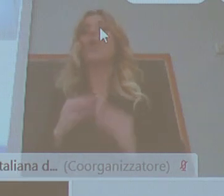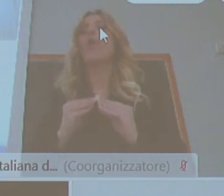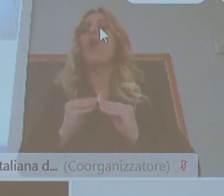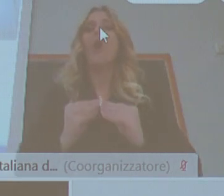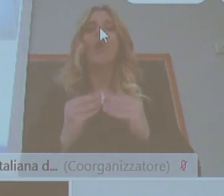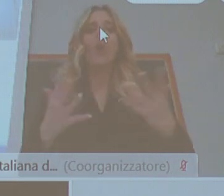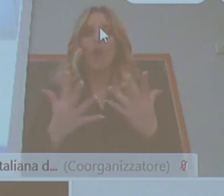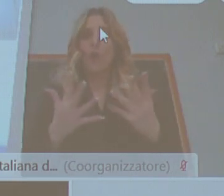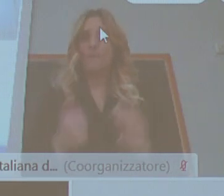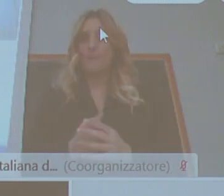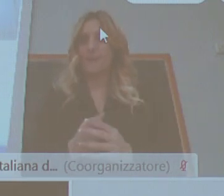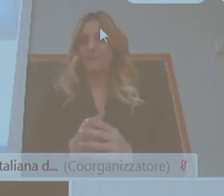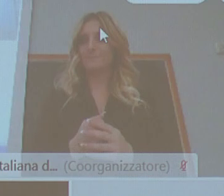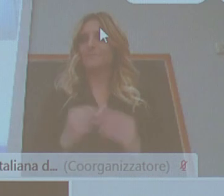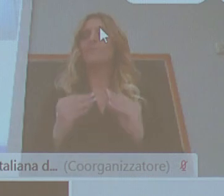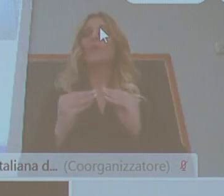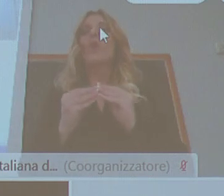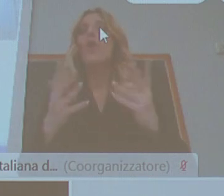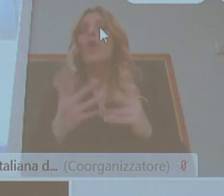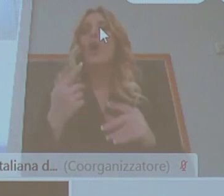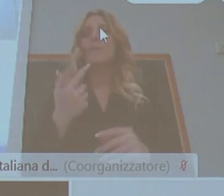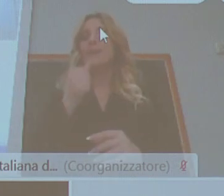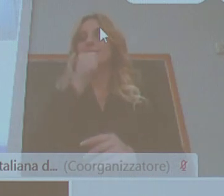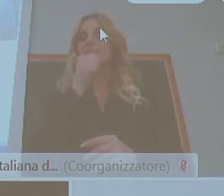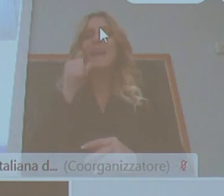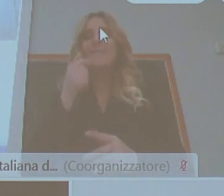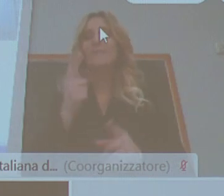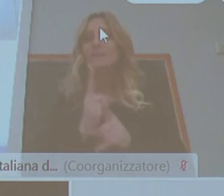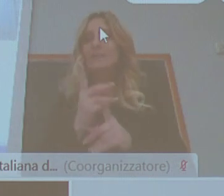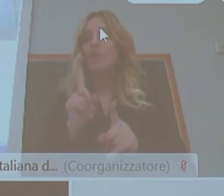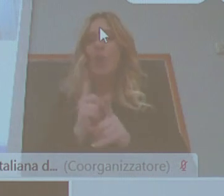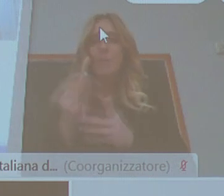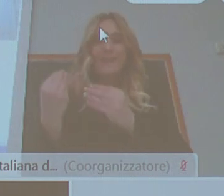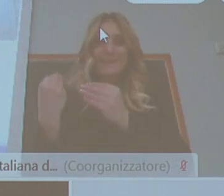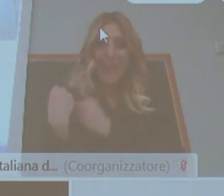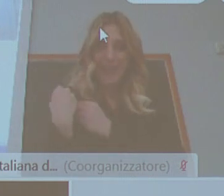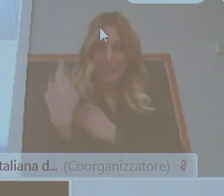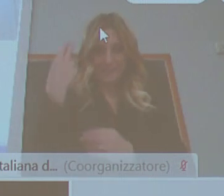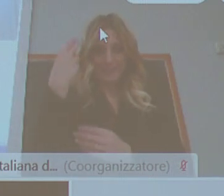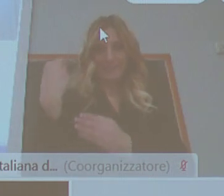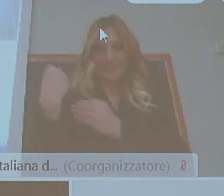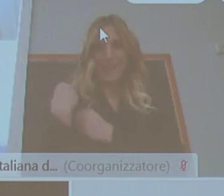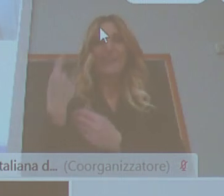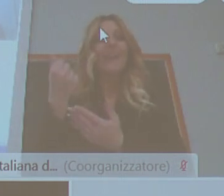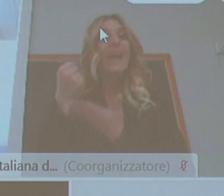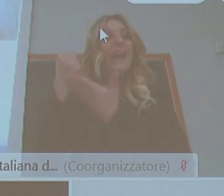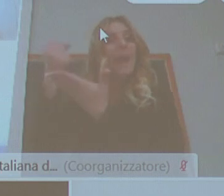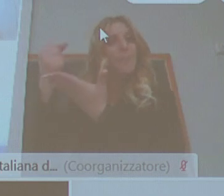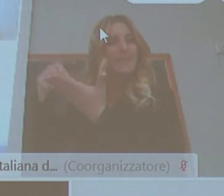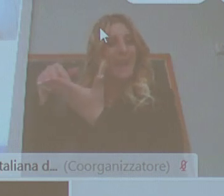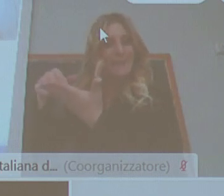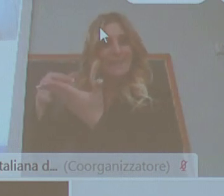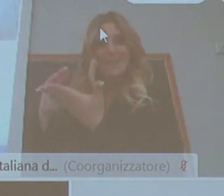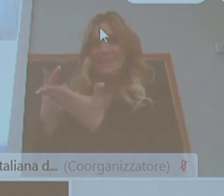lei all'inizio di domare, no? Questo, i danni o recuperare i danni del capitalismo, di un